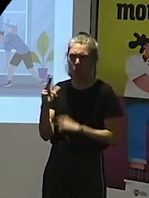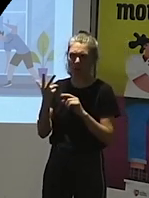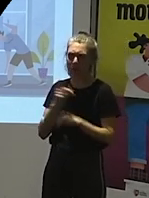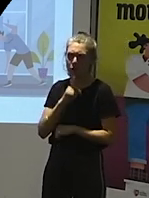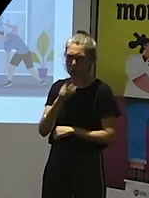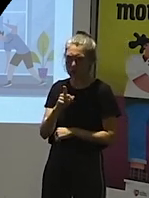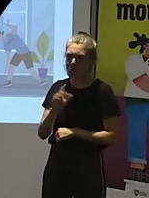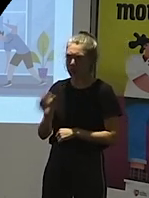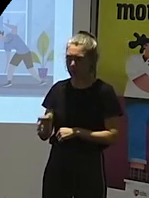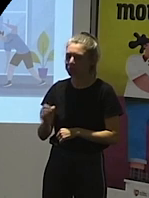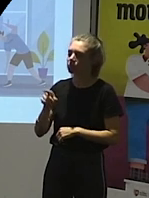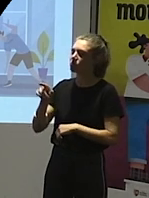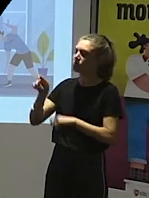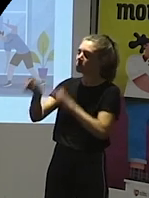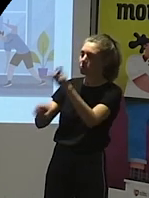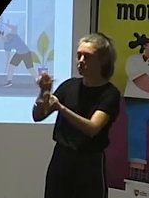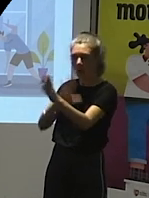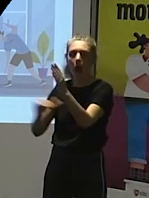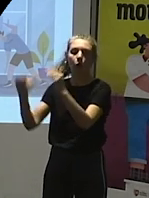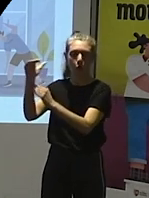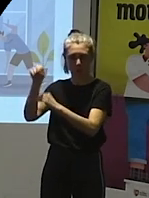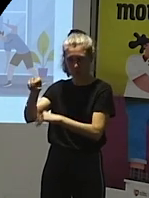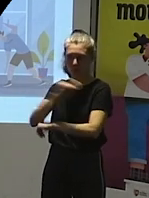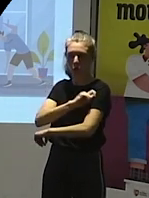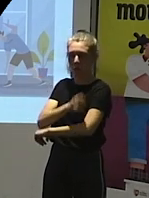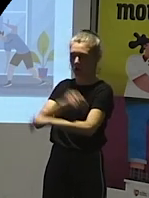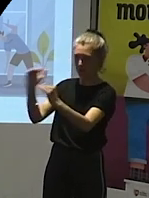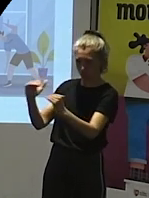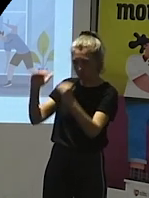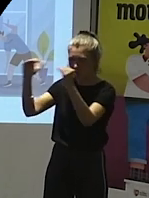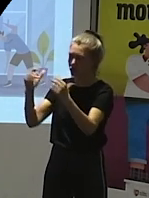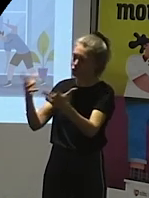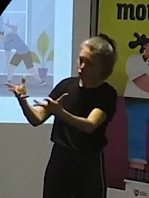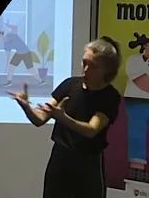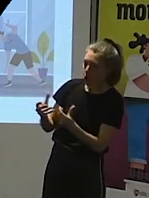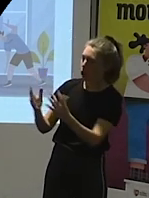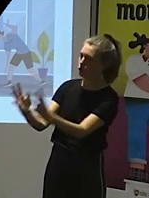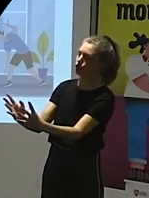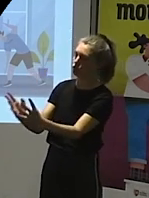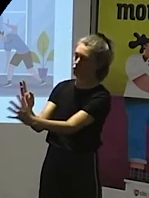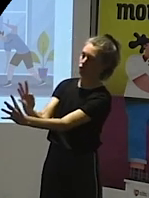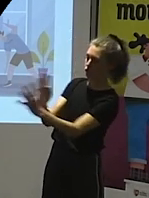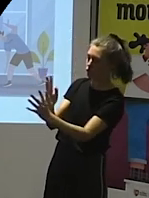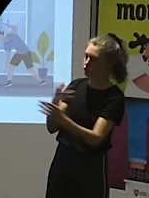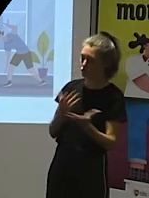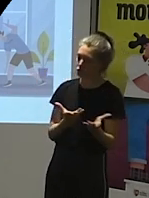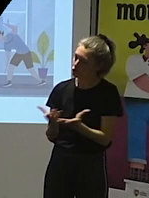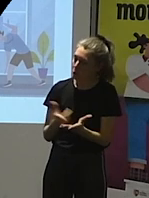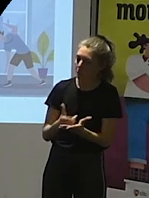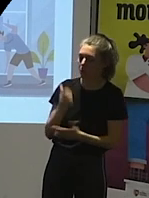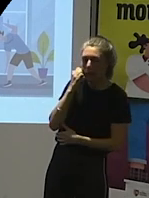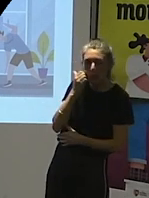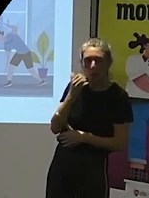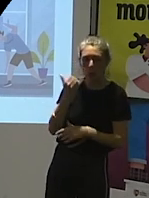adultes athlètes en les accueillant avec des gâteaux, des biscuits, des jus de fruits, etc.